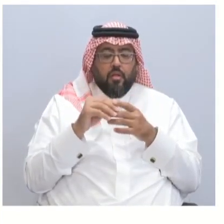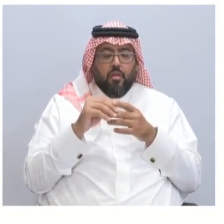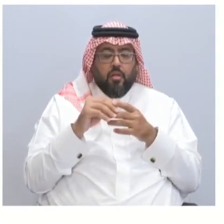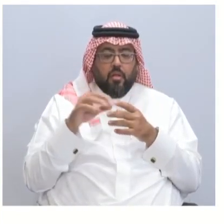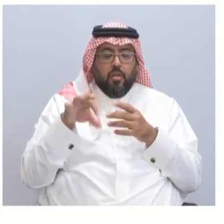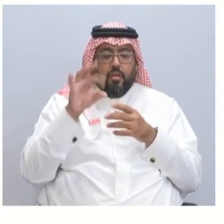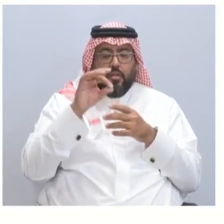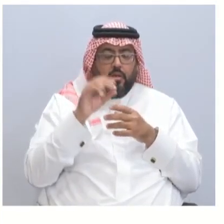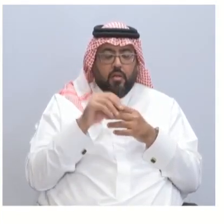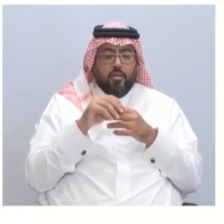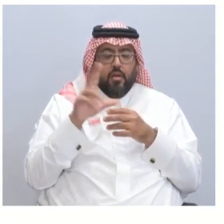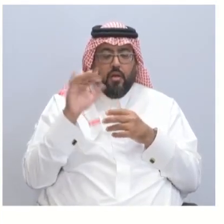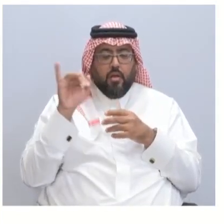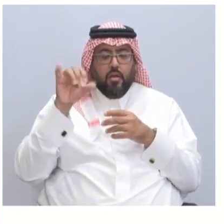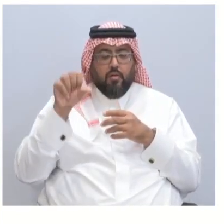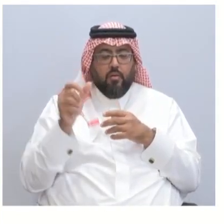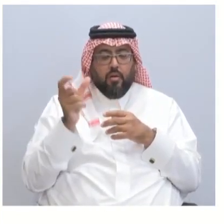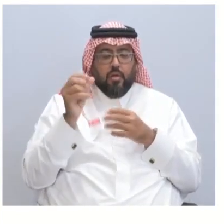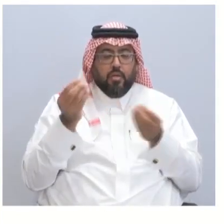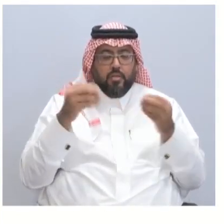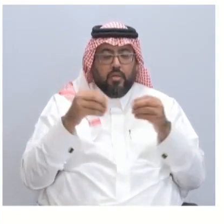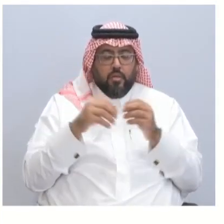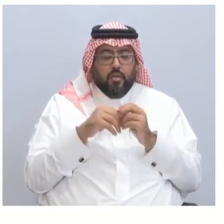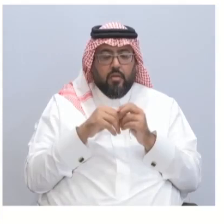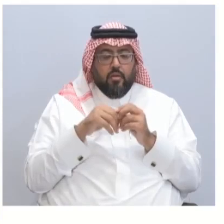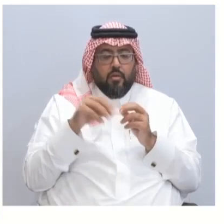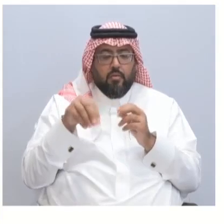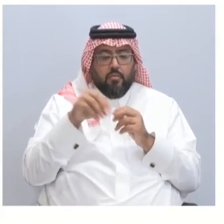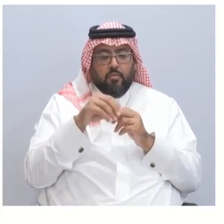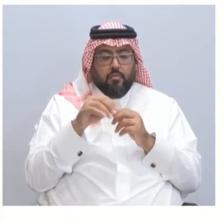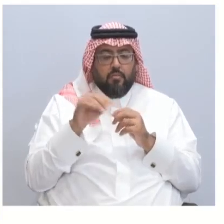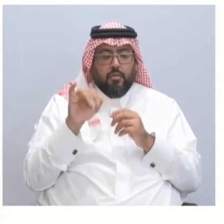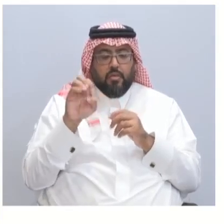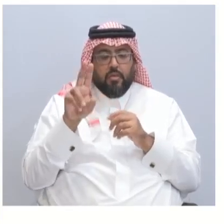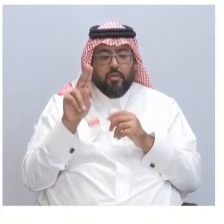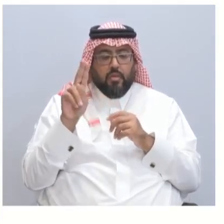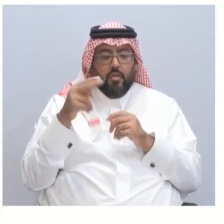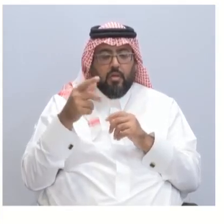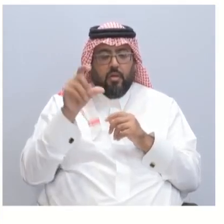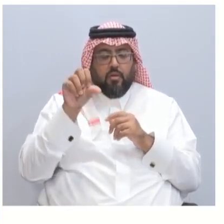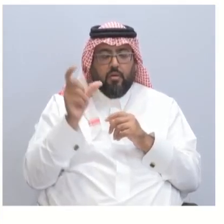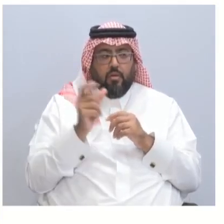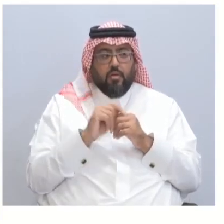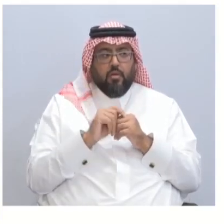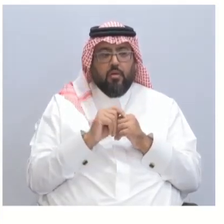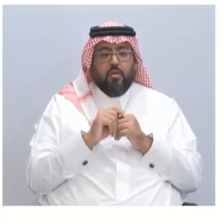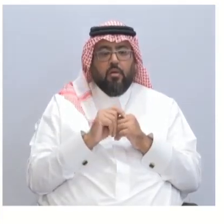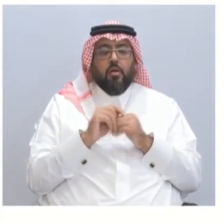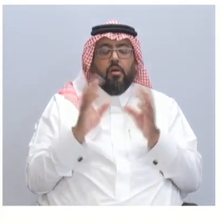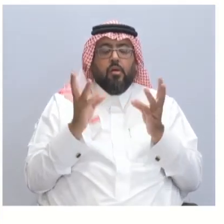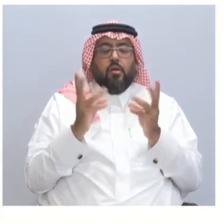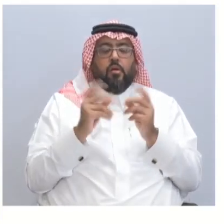الانتاج الحيواني وزيادته في مجلس التعاون ان يعدد